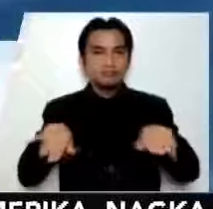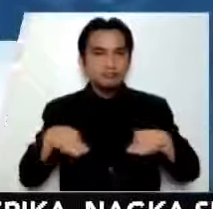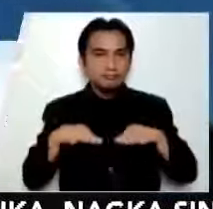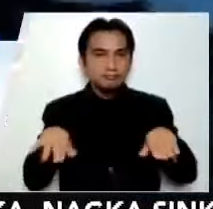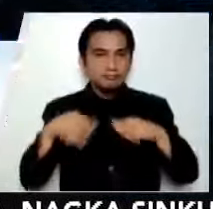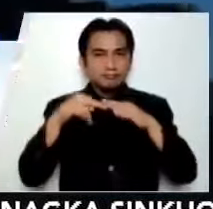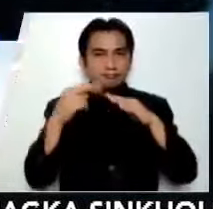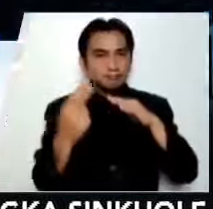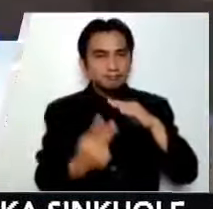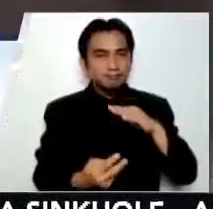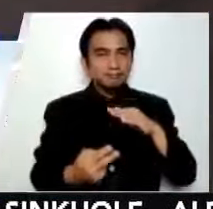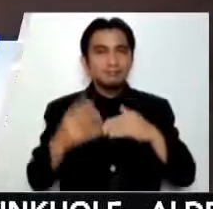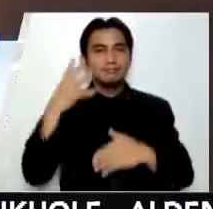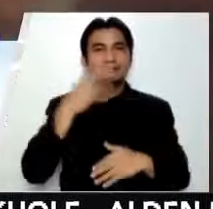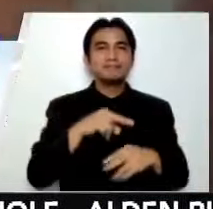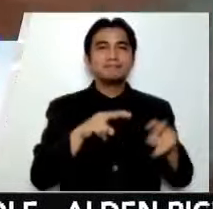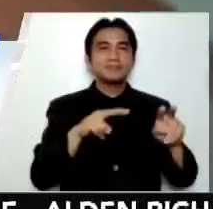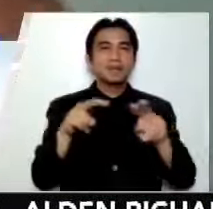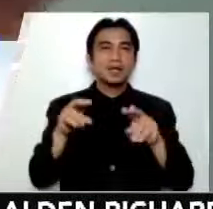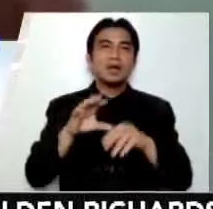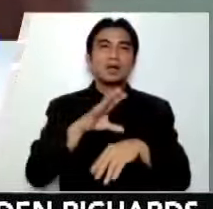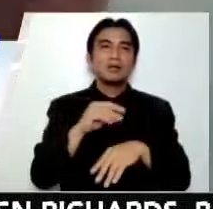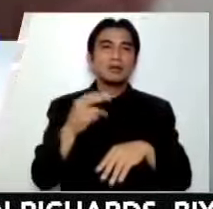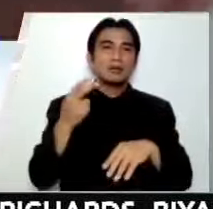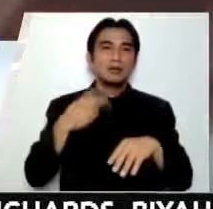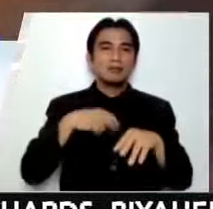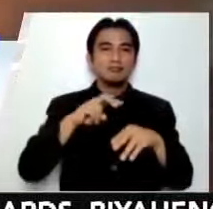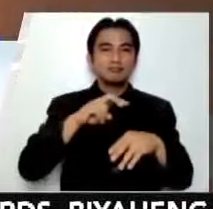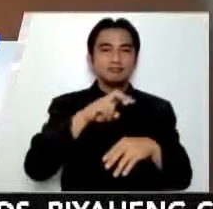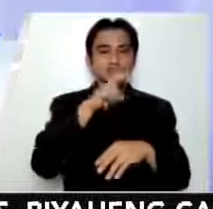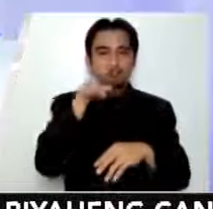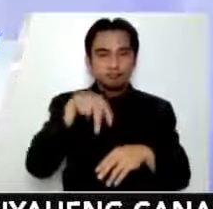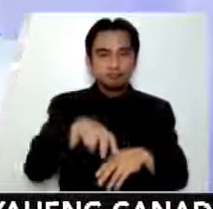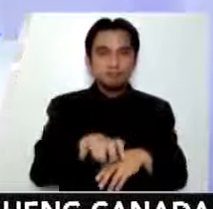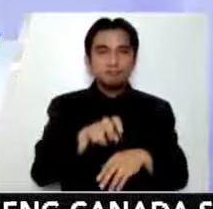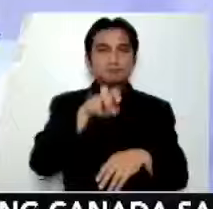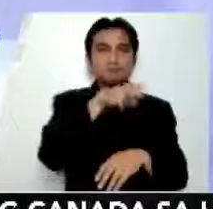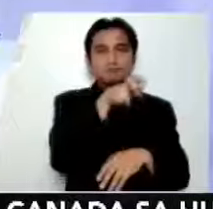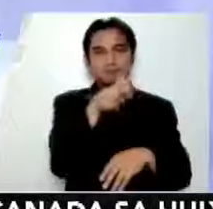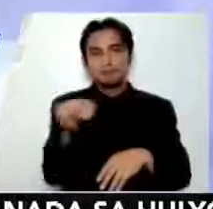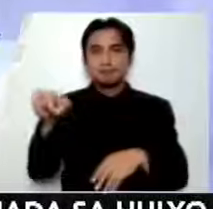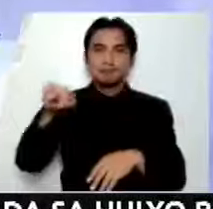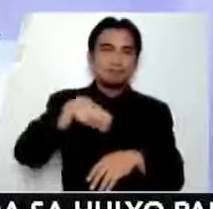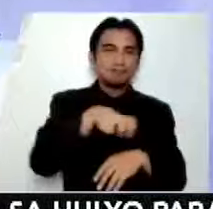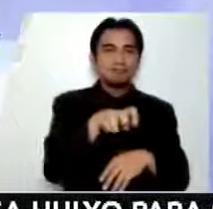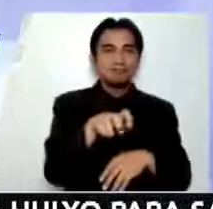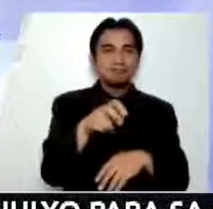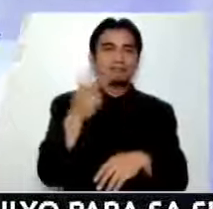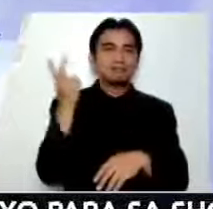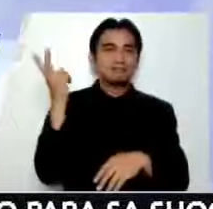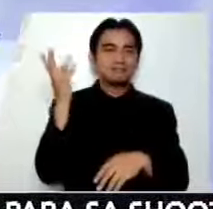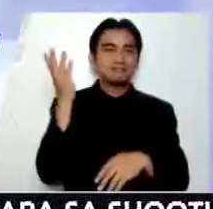9D roller coaster ride at ang upside down area. Pwedeng ihalin tulad dun sa